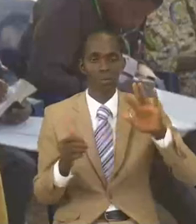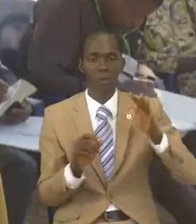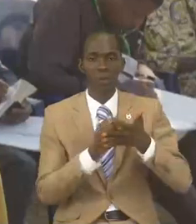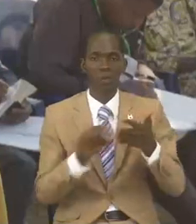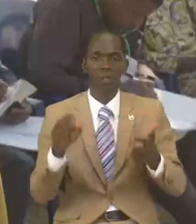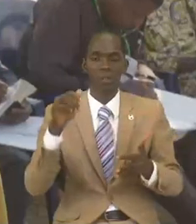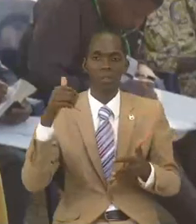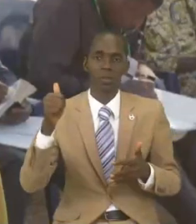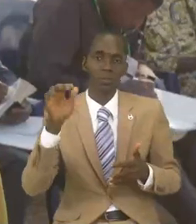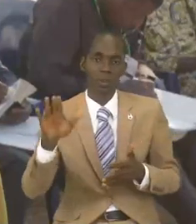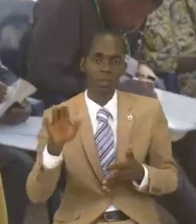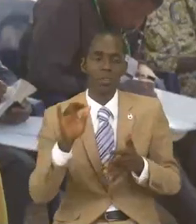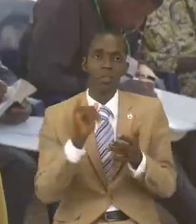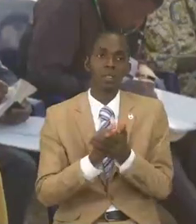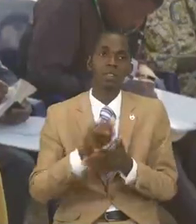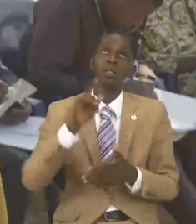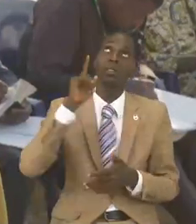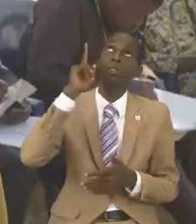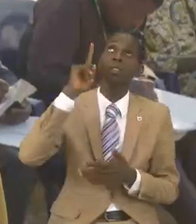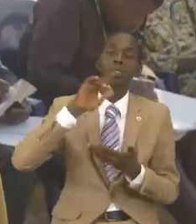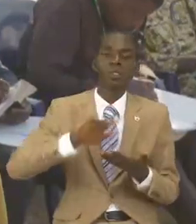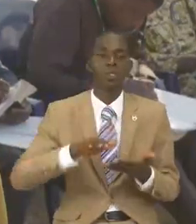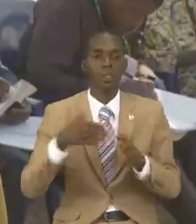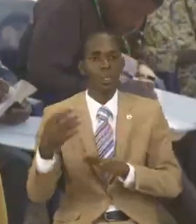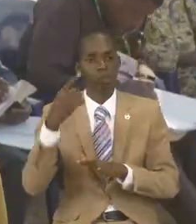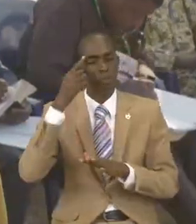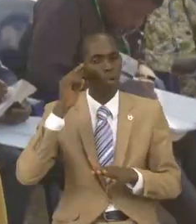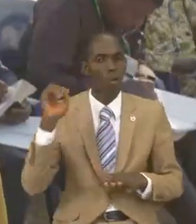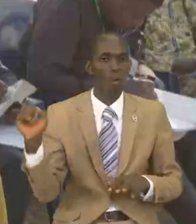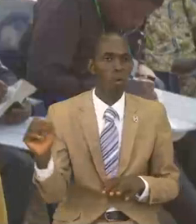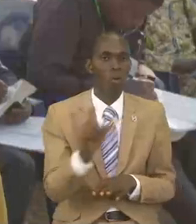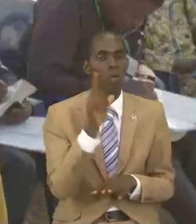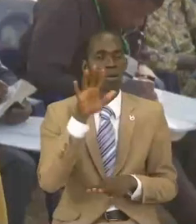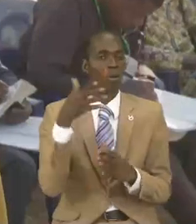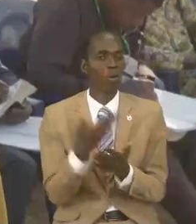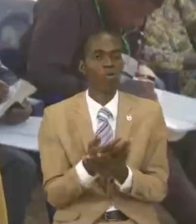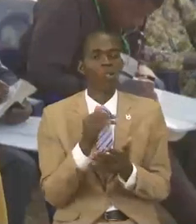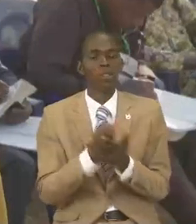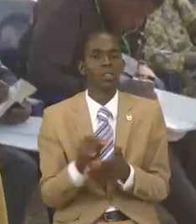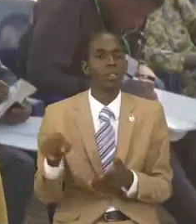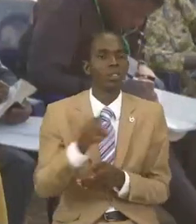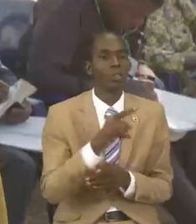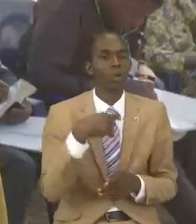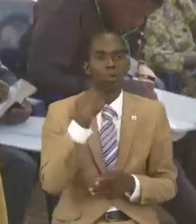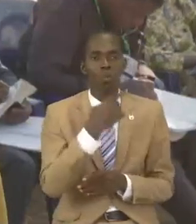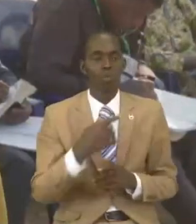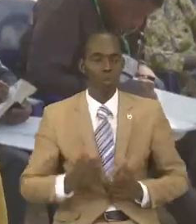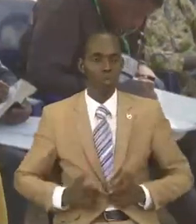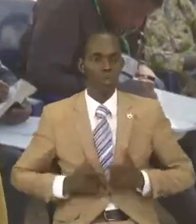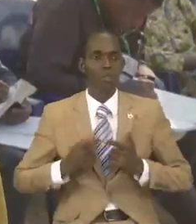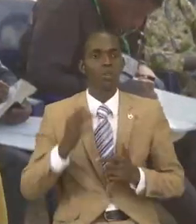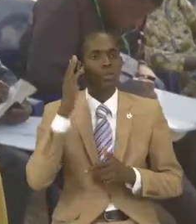Verset 15. Il est mort pour nous, pour tous. Pour que ceux qui vivent ne vivent plus